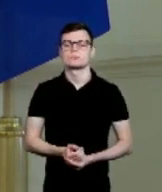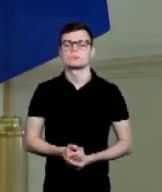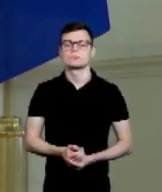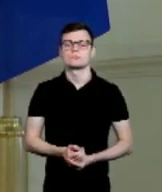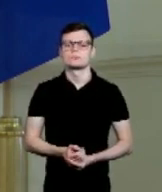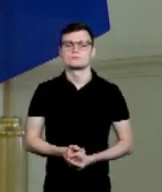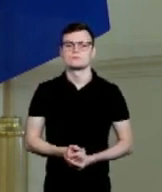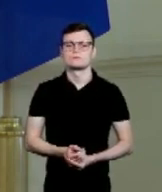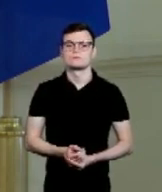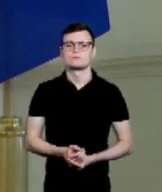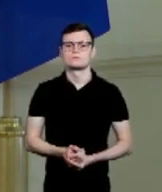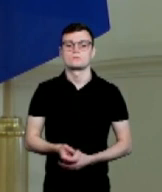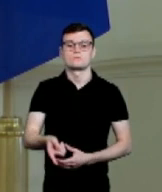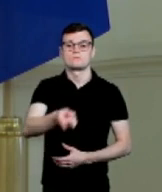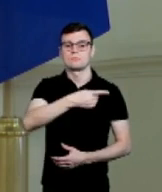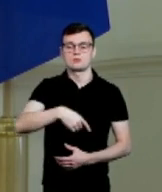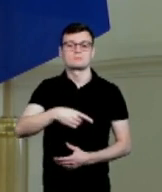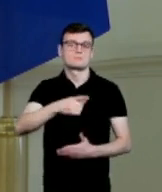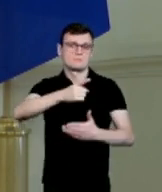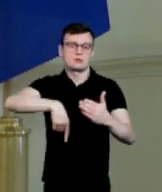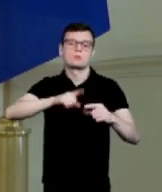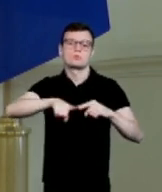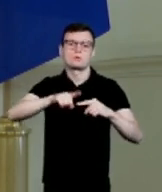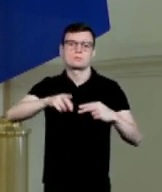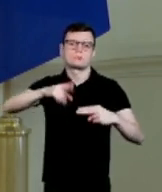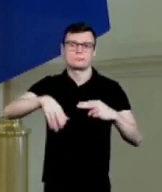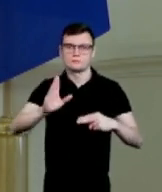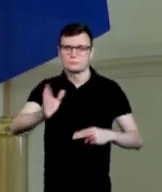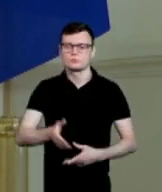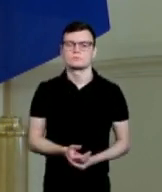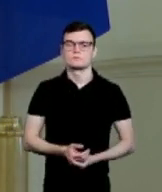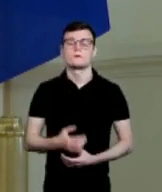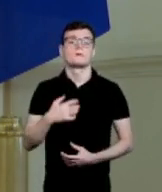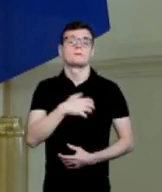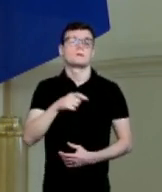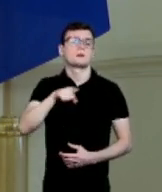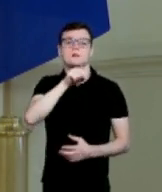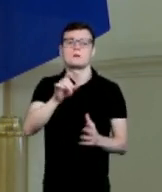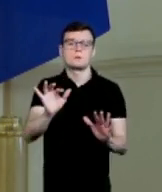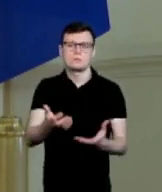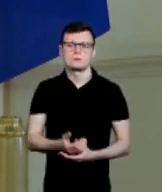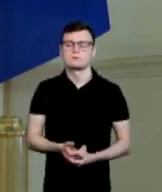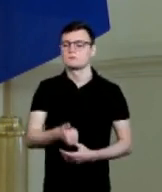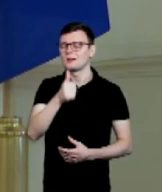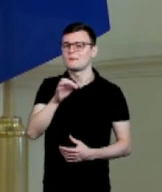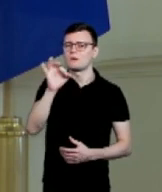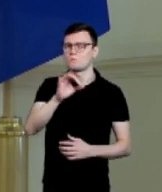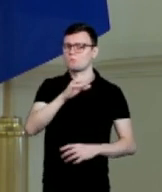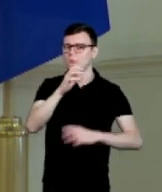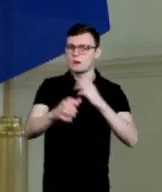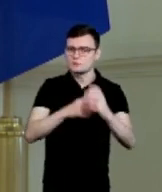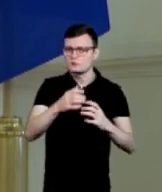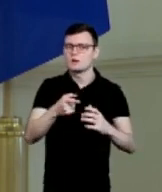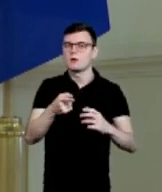procesas bus užbaigtas netrukus. Dar vienas klausimas svarbus, kuris, kalbant apie pasaulinį plieno ir